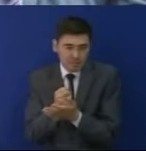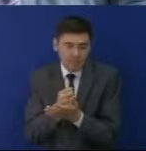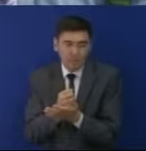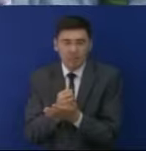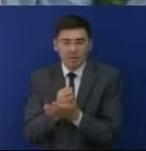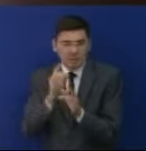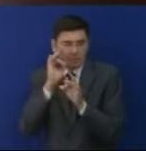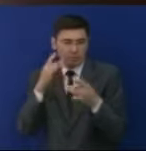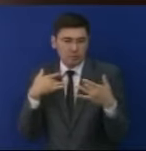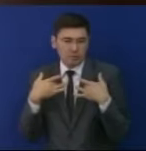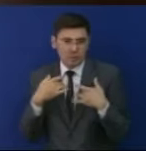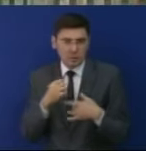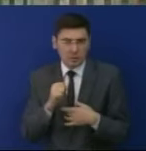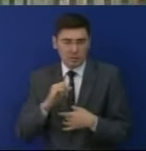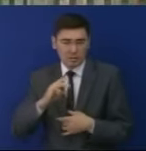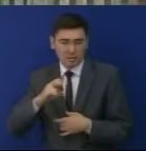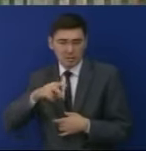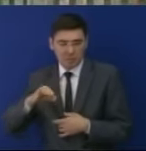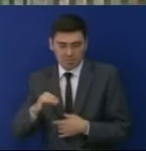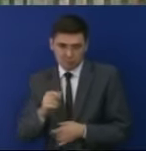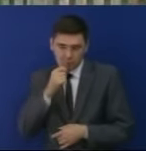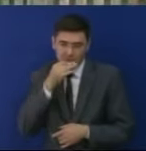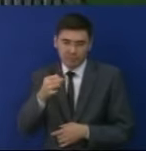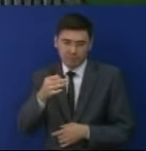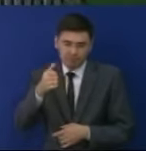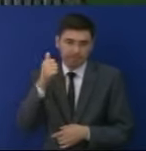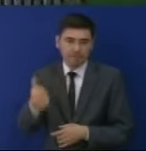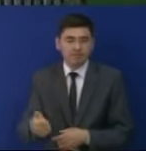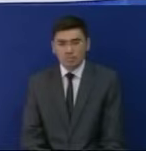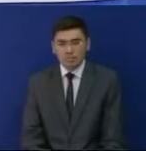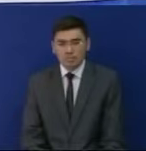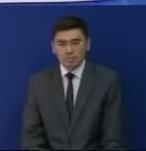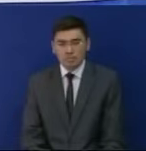и народный артист Асанали Ашимов. Пакытгүл Казес, Ернур Калелов, телеканал «Семей».